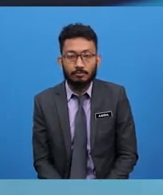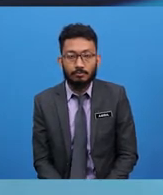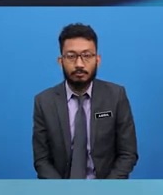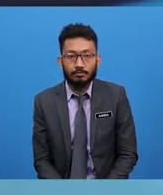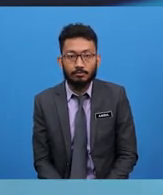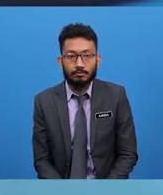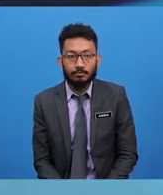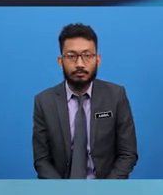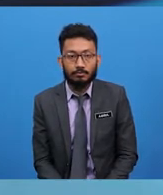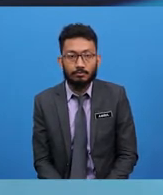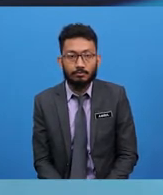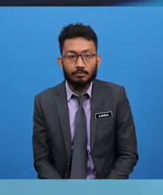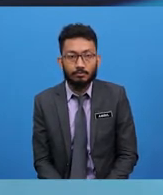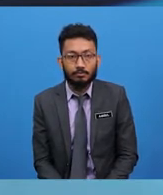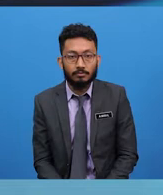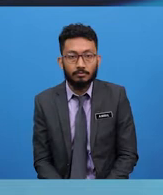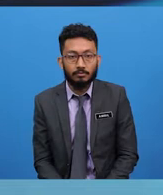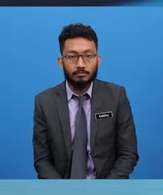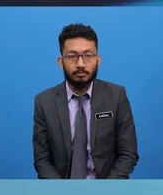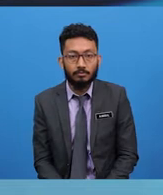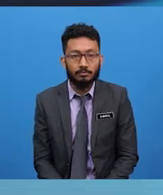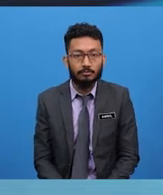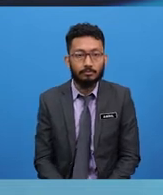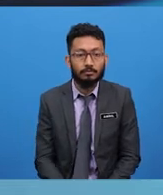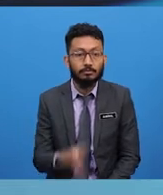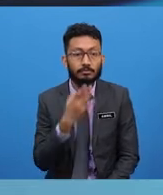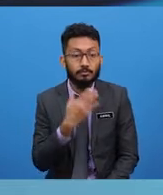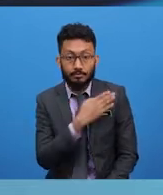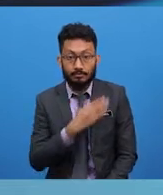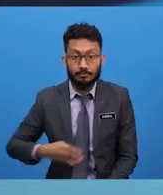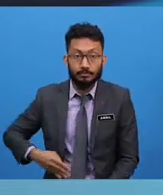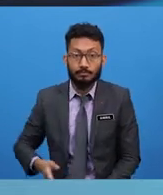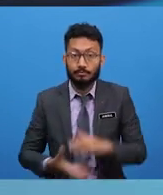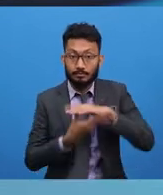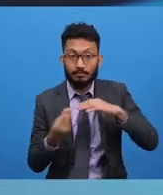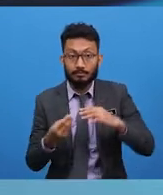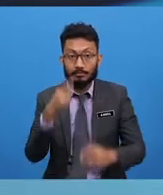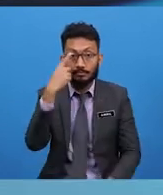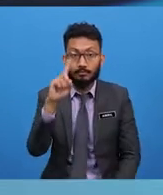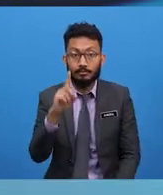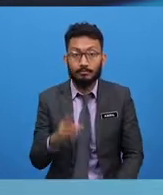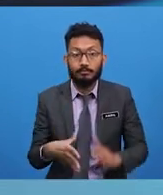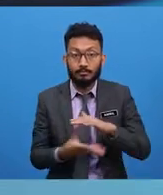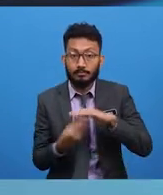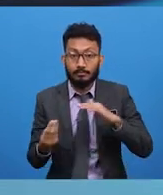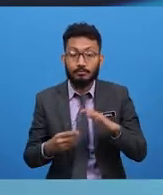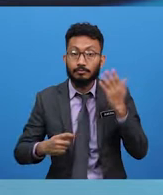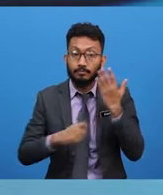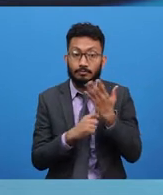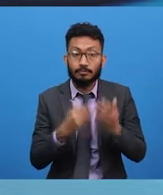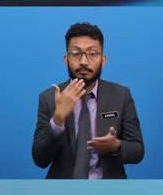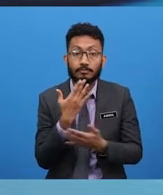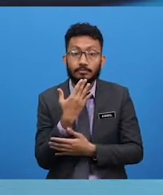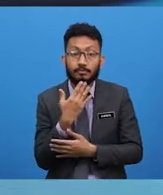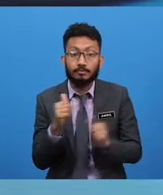Pis warna batik cetak untuk mencetak motif dan campuran warna dengan